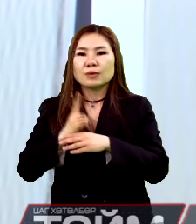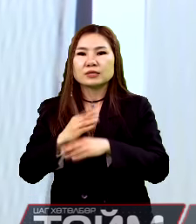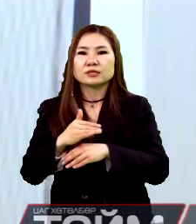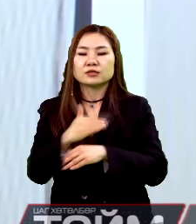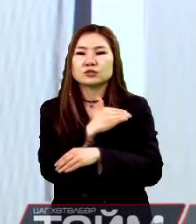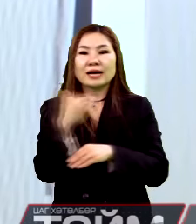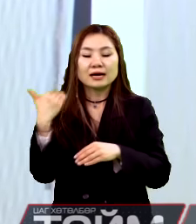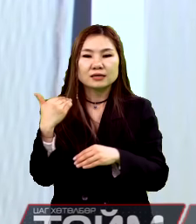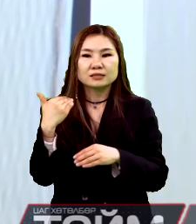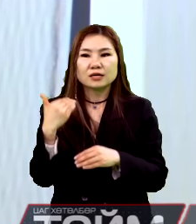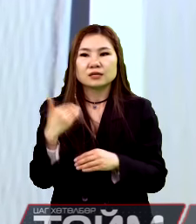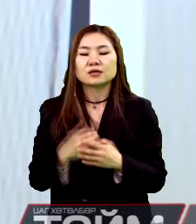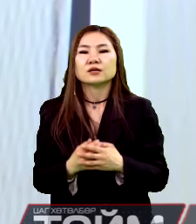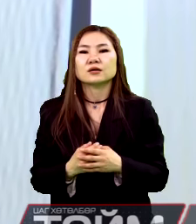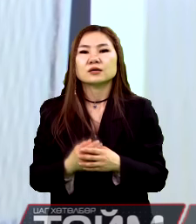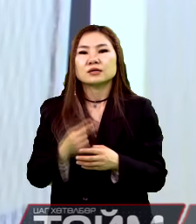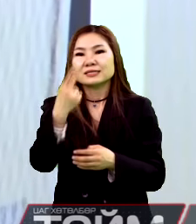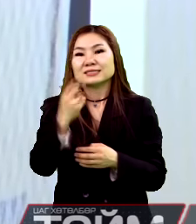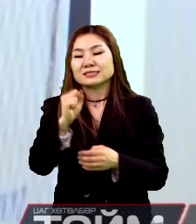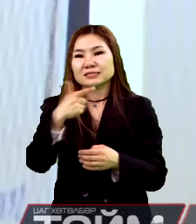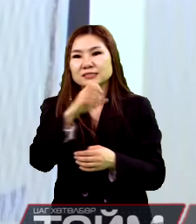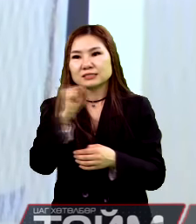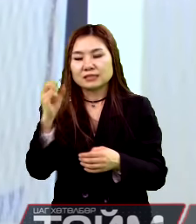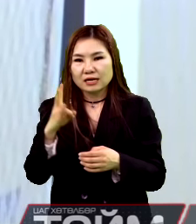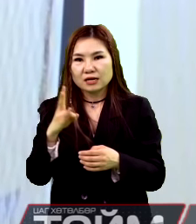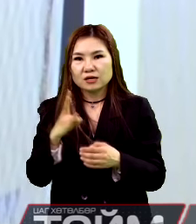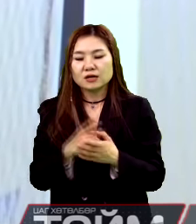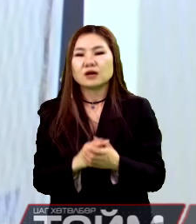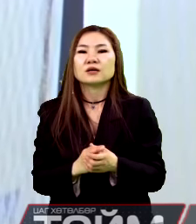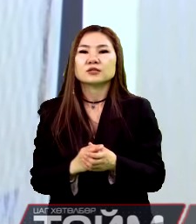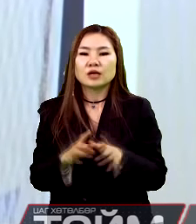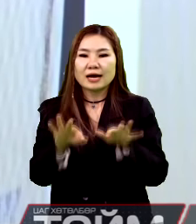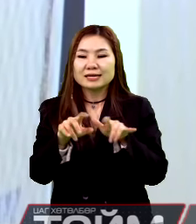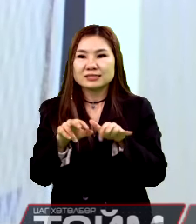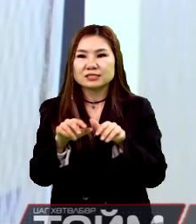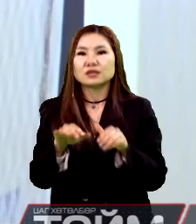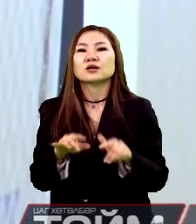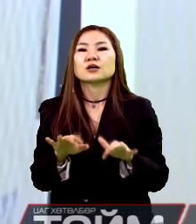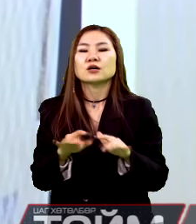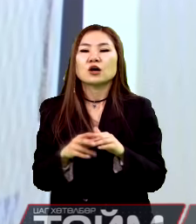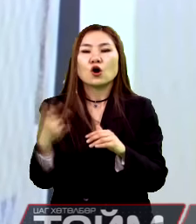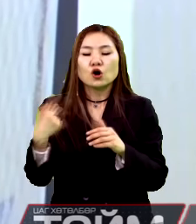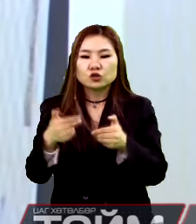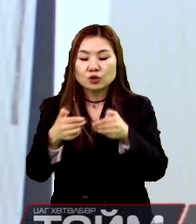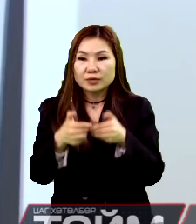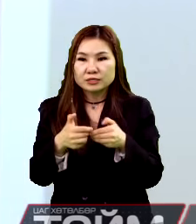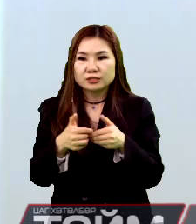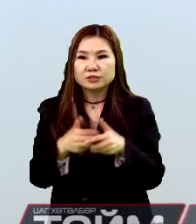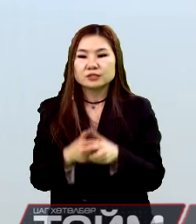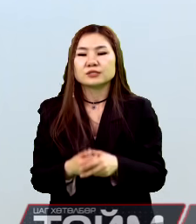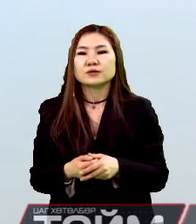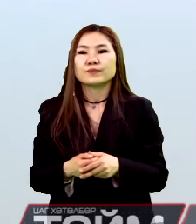мөн төрийн өндөр албан тушаал асч байсан Монголсын иргэн пунцгийн цагаан нарын одоо хоорондоо харилцсан